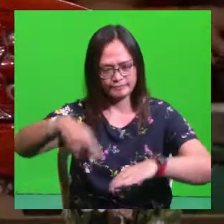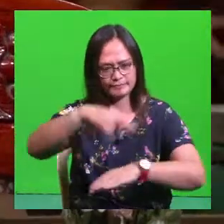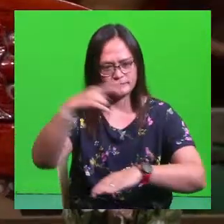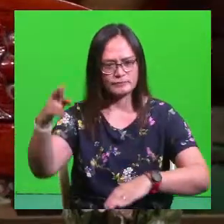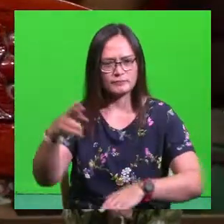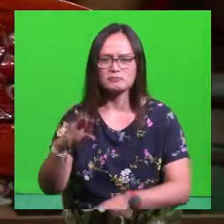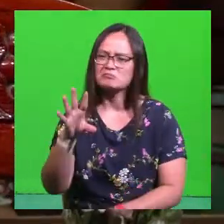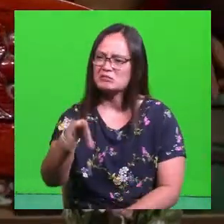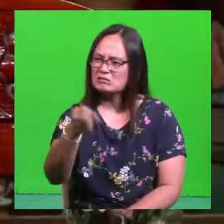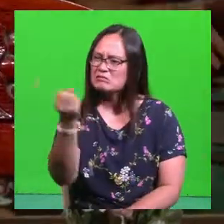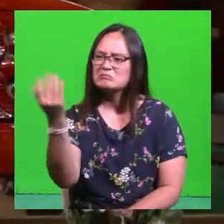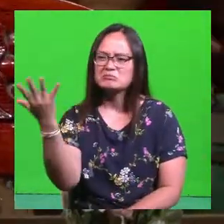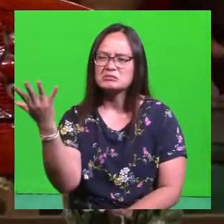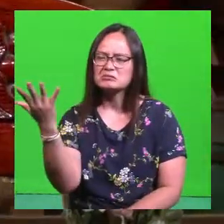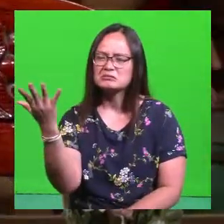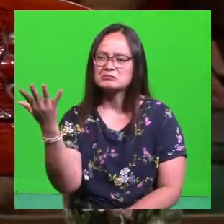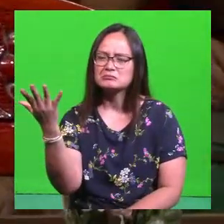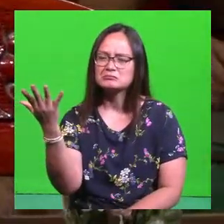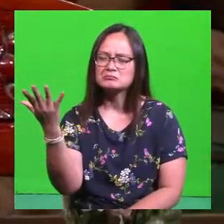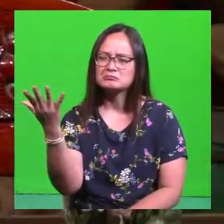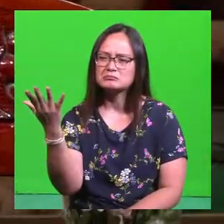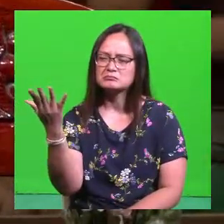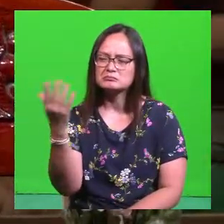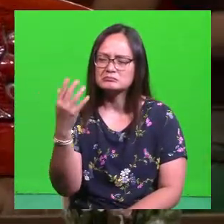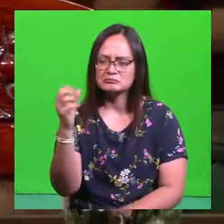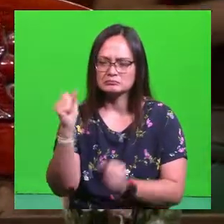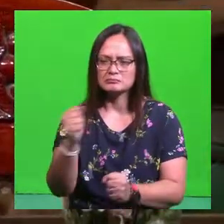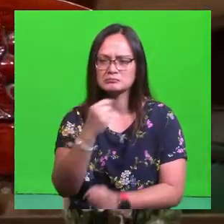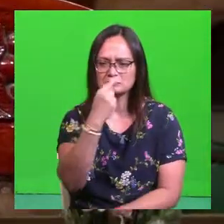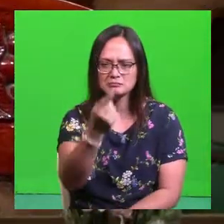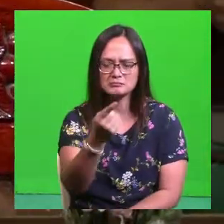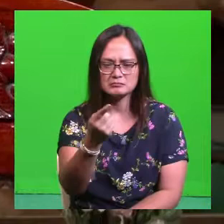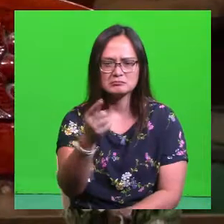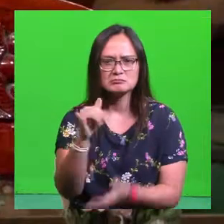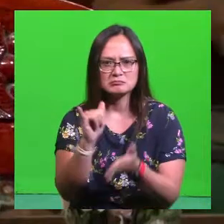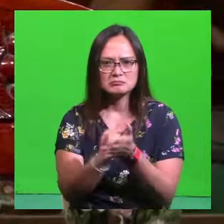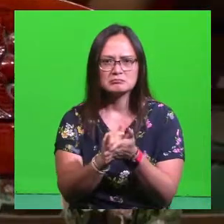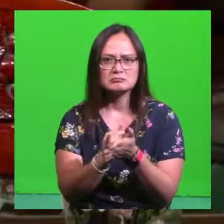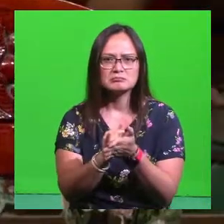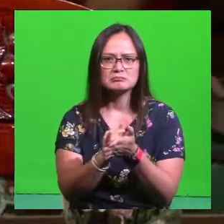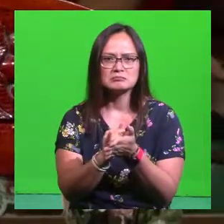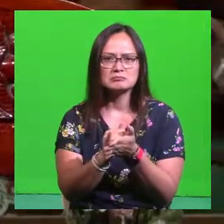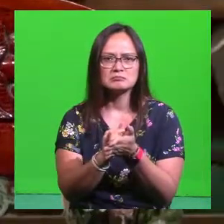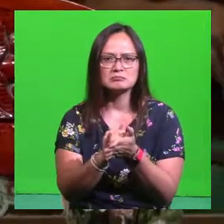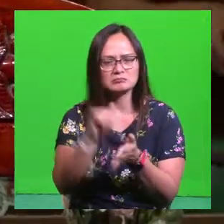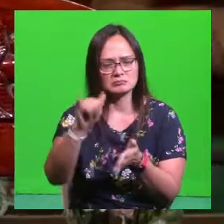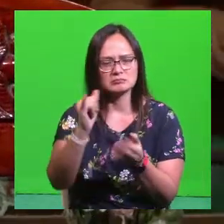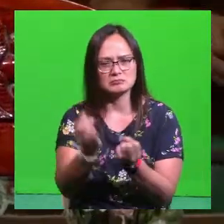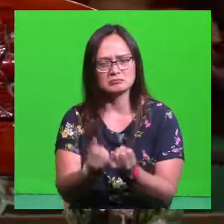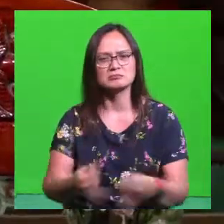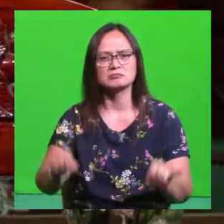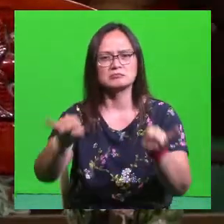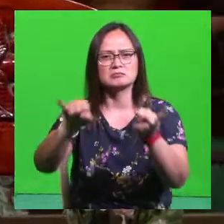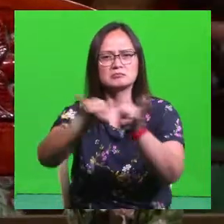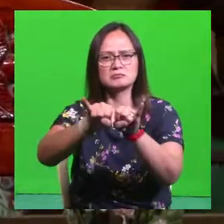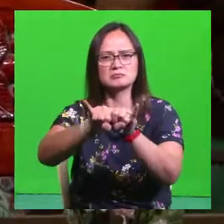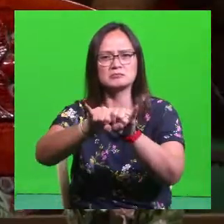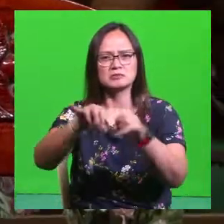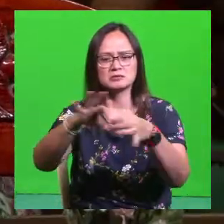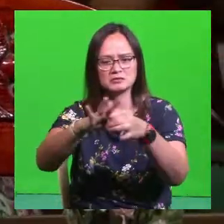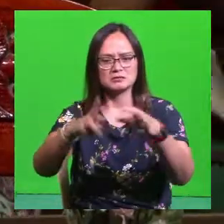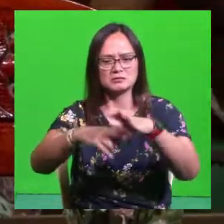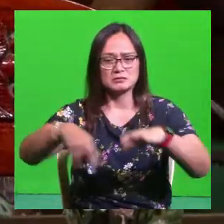ang makapagsasabi na ang kahalagahan ng muling pagkabuhay ni Kristo